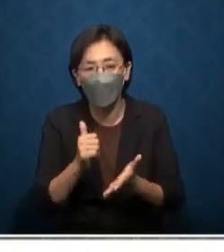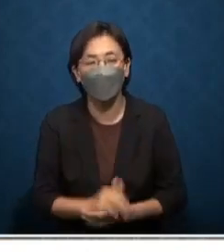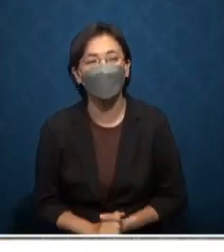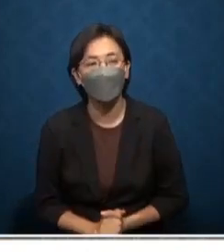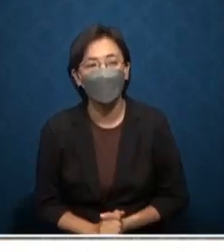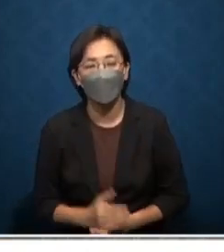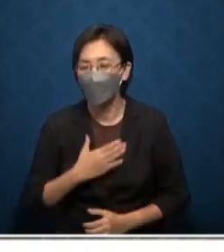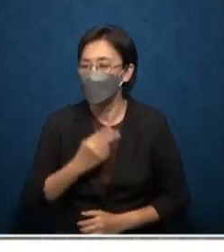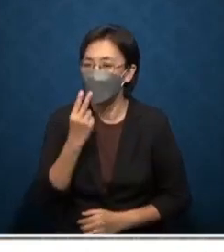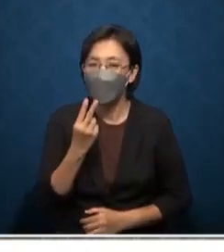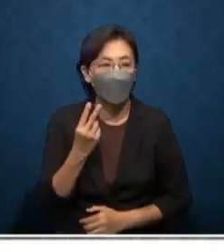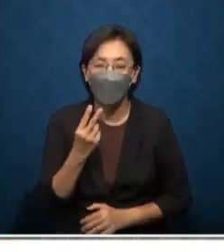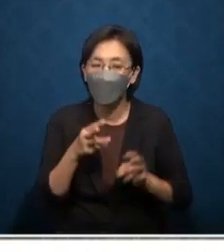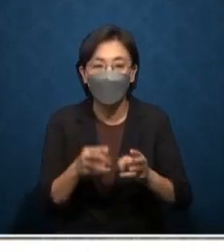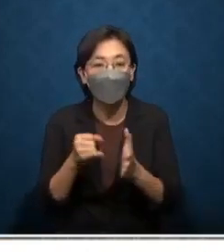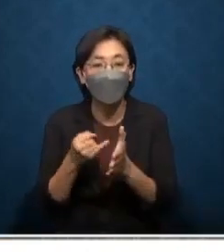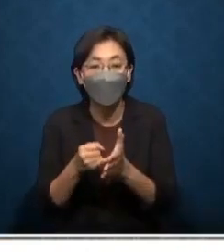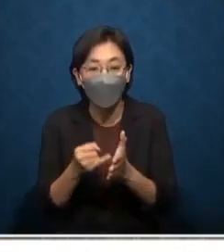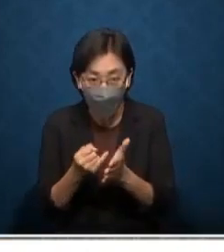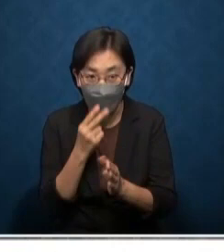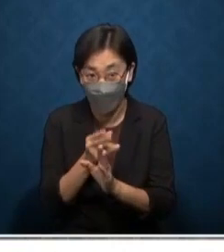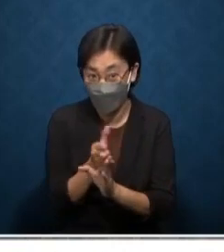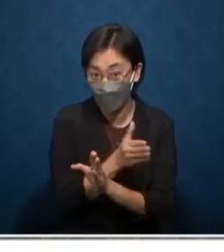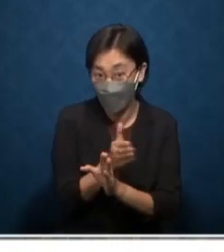ที่เห็นกันอย่งาย ที่ผ่านมาเมเร็ เี่ย